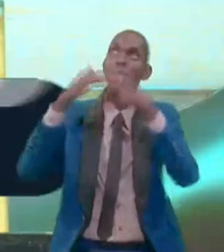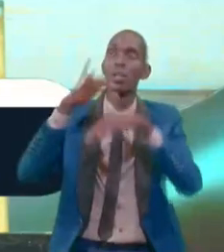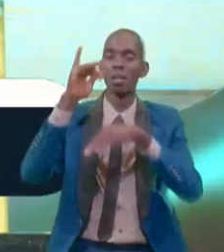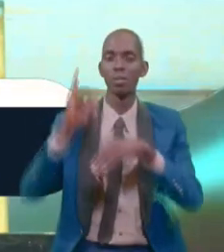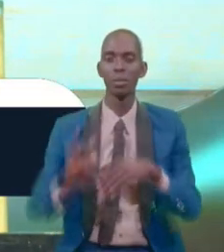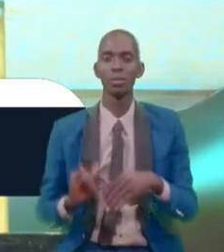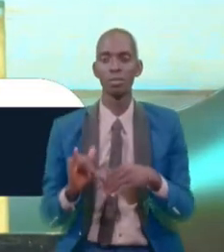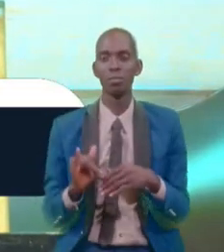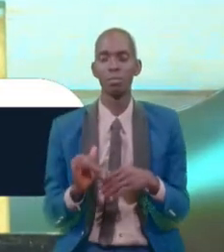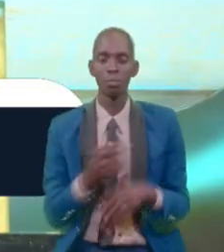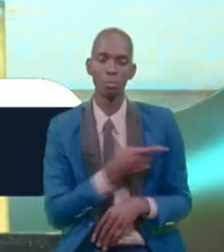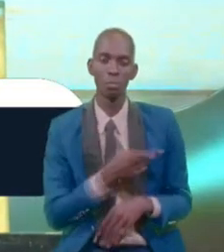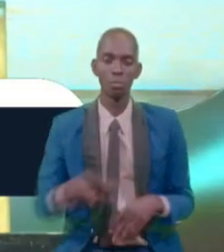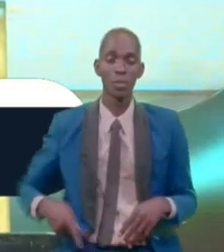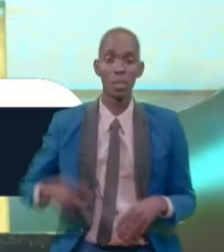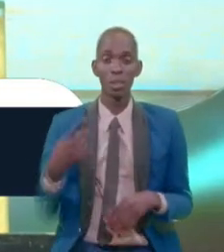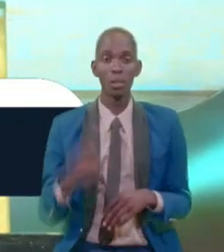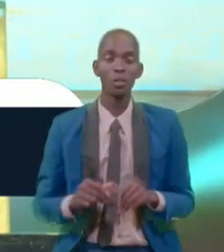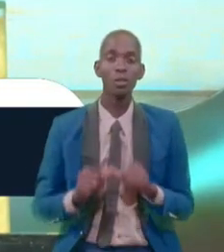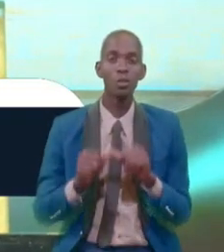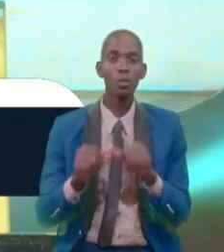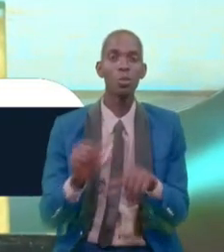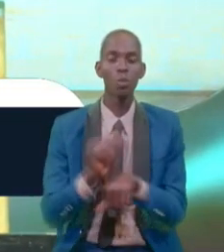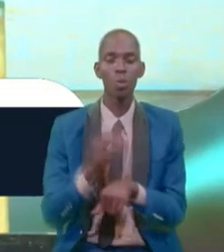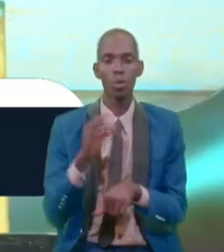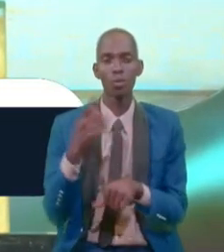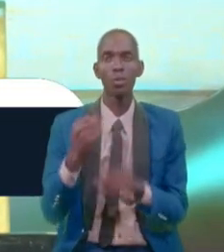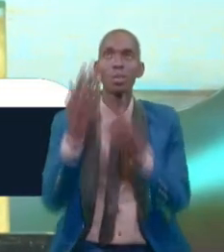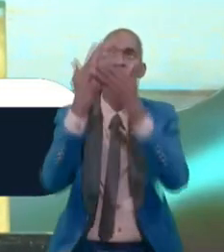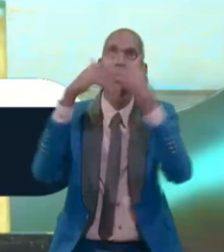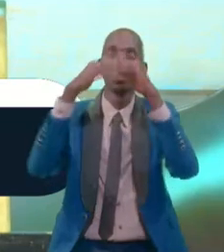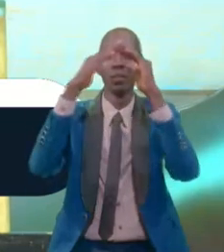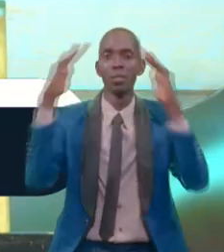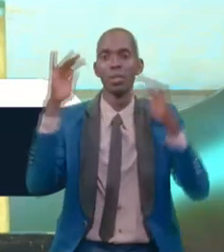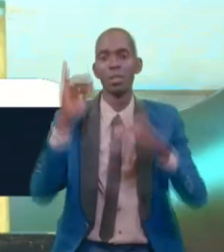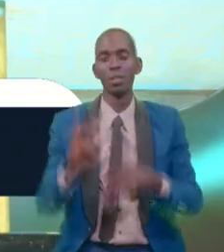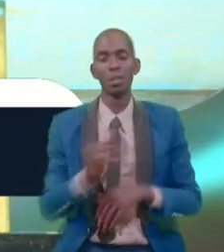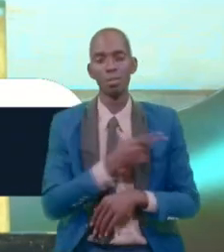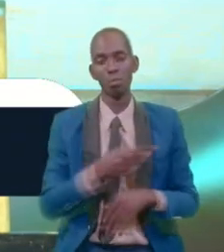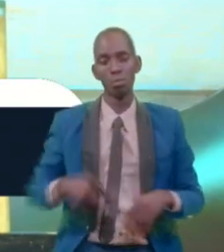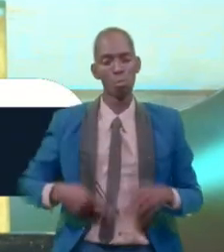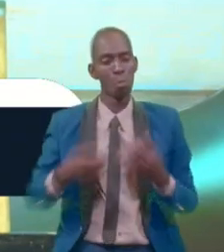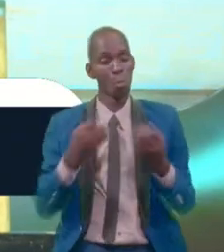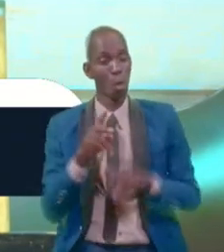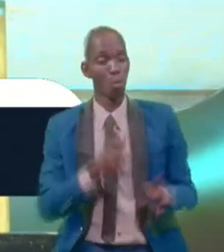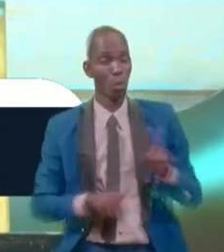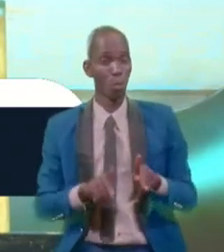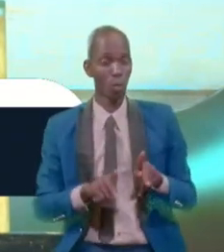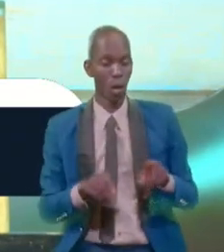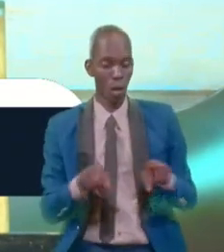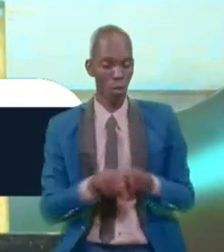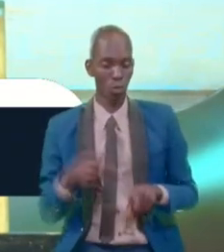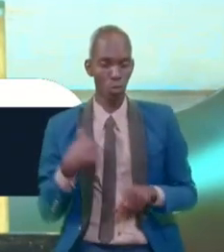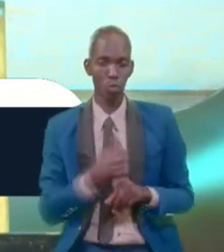céleste. L'œuvre constante du prince céleste. Beaucoup de personnes parlent de